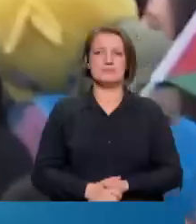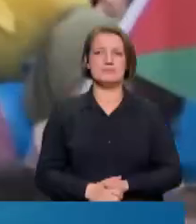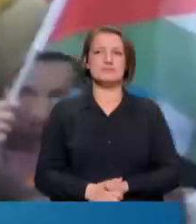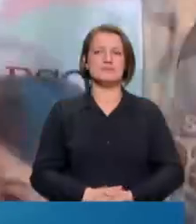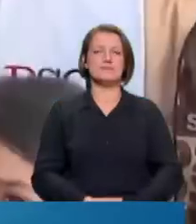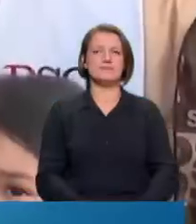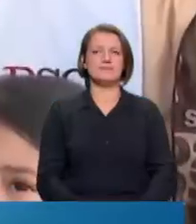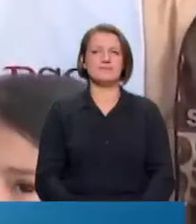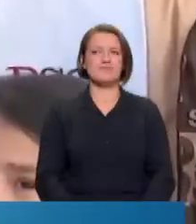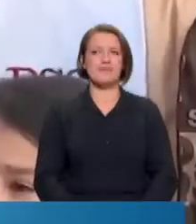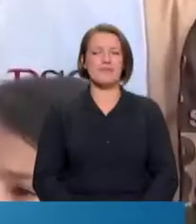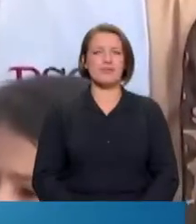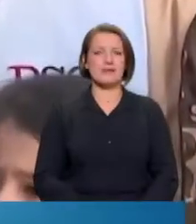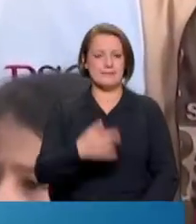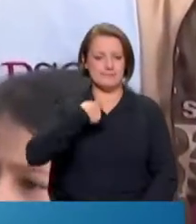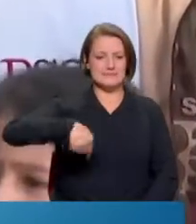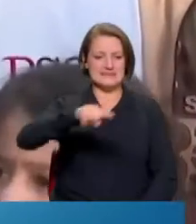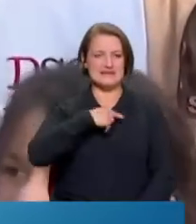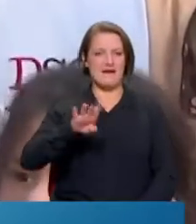bıraktılar Bizler